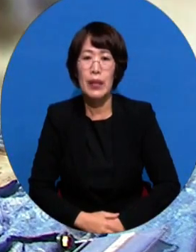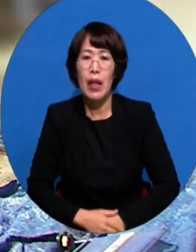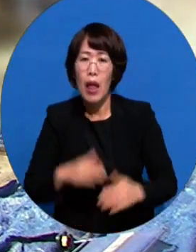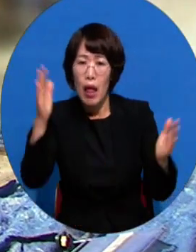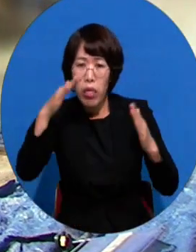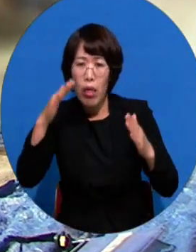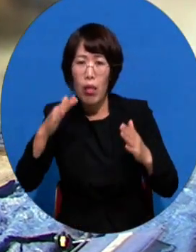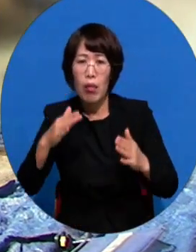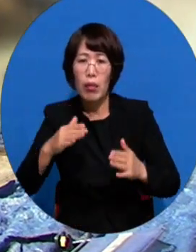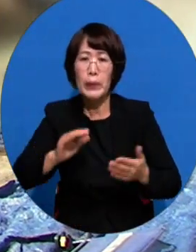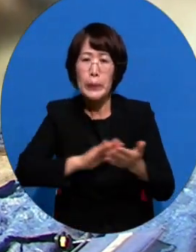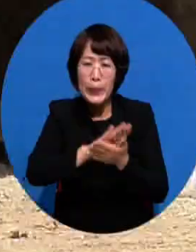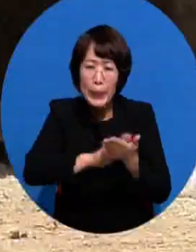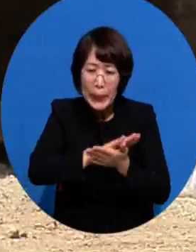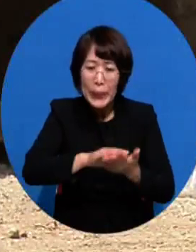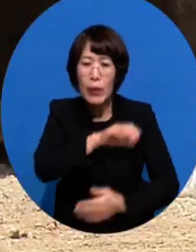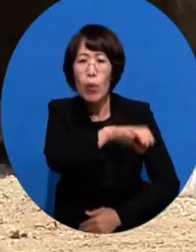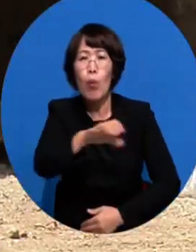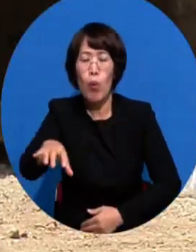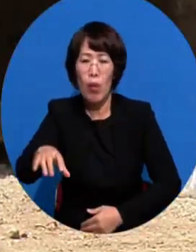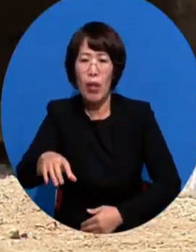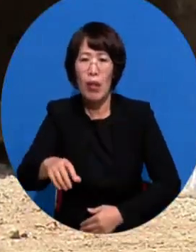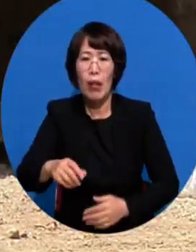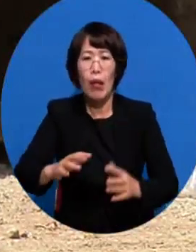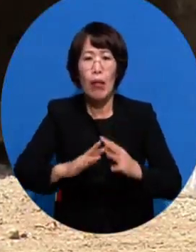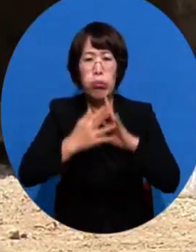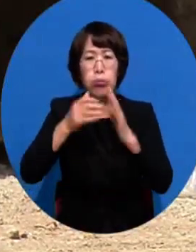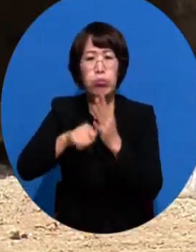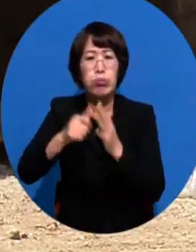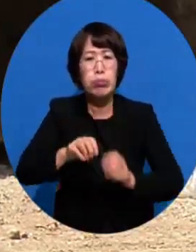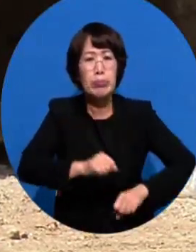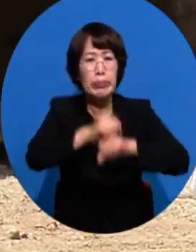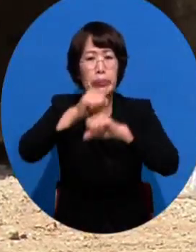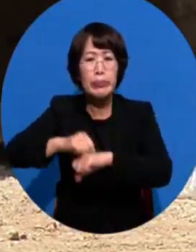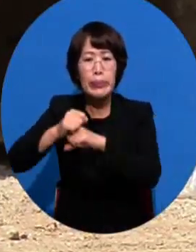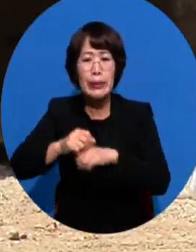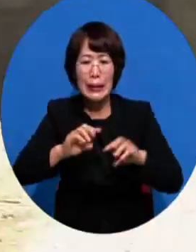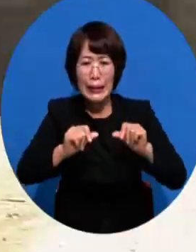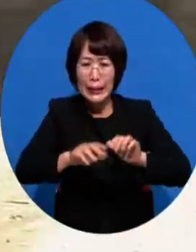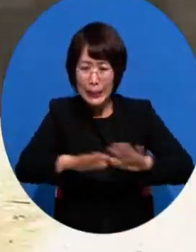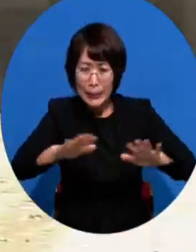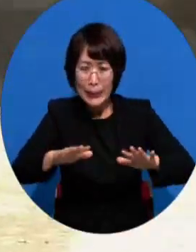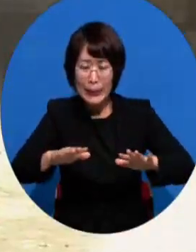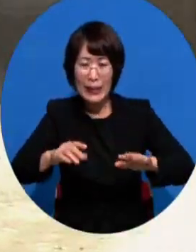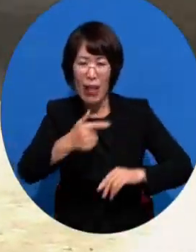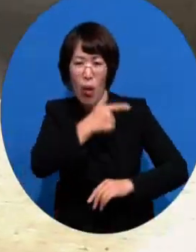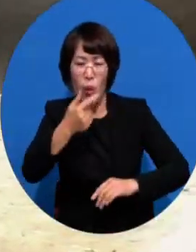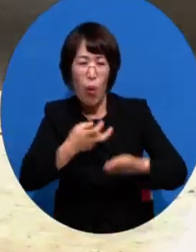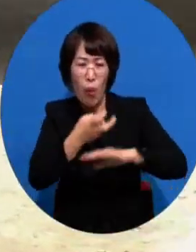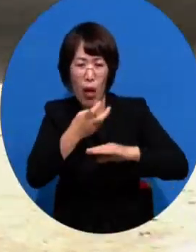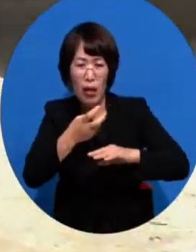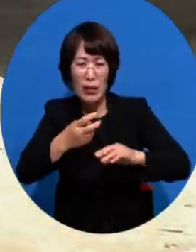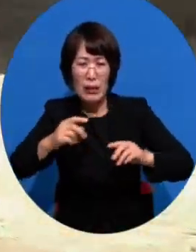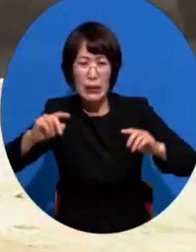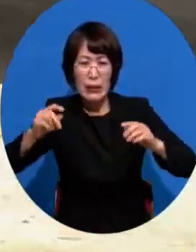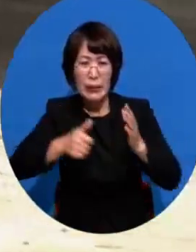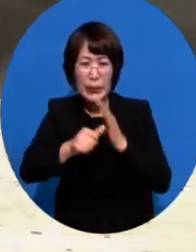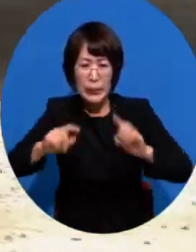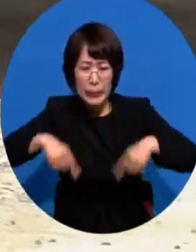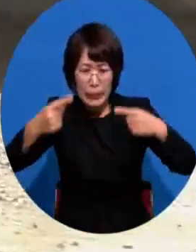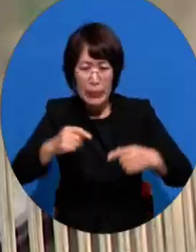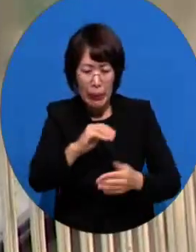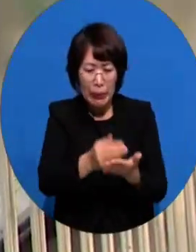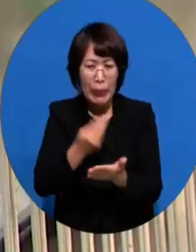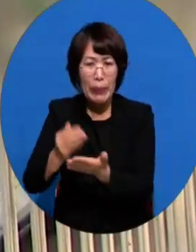아이들이 뛰어놀 운동장에 건축 자재들이 널브러져 있습니다. 흙바닥은 대형 트럭들이 드나든 바퀴 자국으로 온통